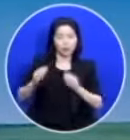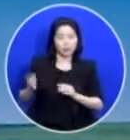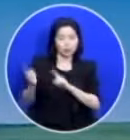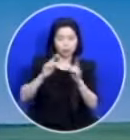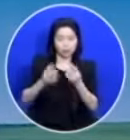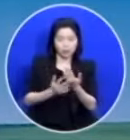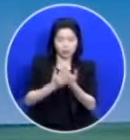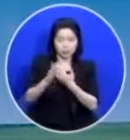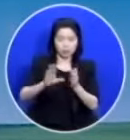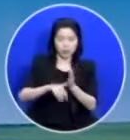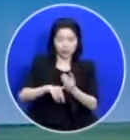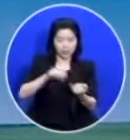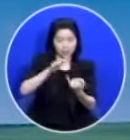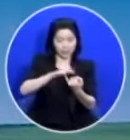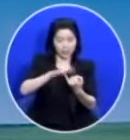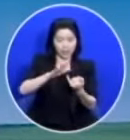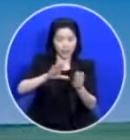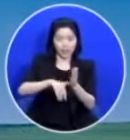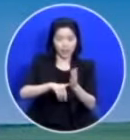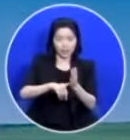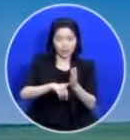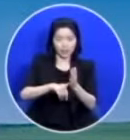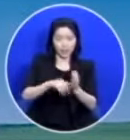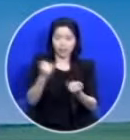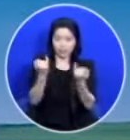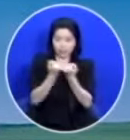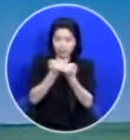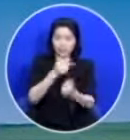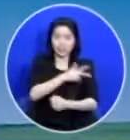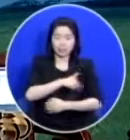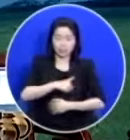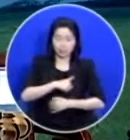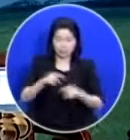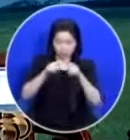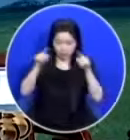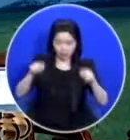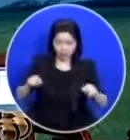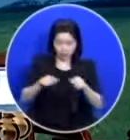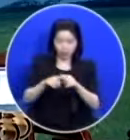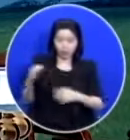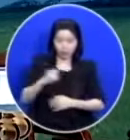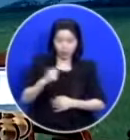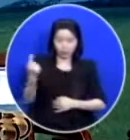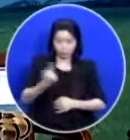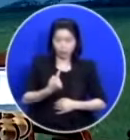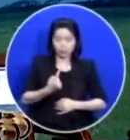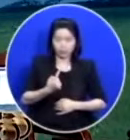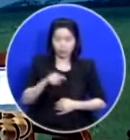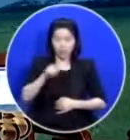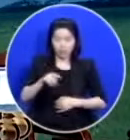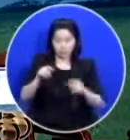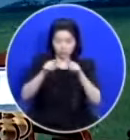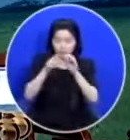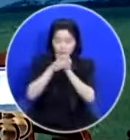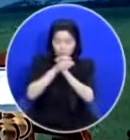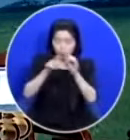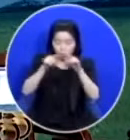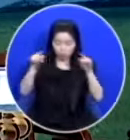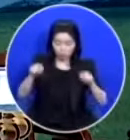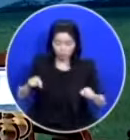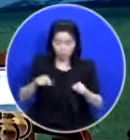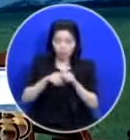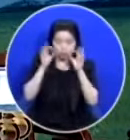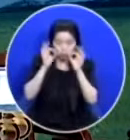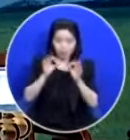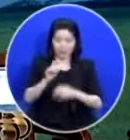하는데 여자 성도님 한 분이 기도카드를 갖고 기도를 받으러 오셨어요 그 기독 카드에 보니까